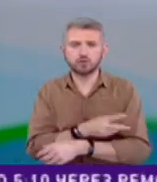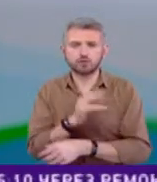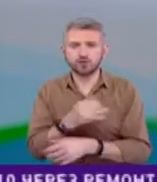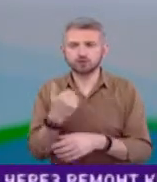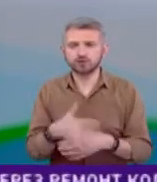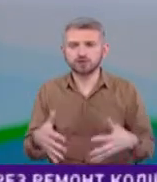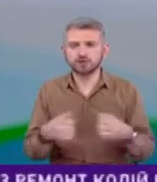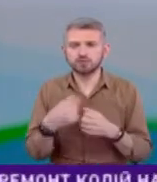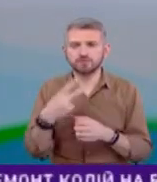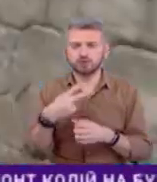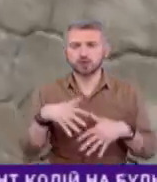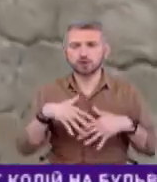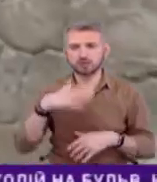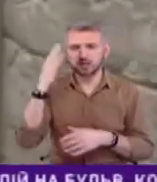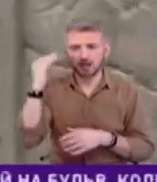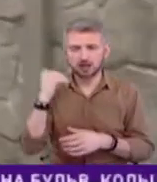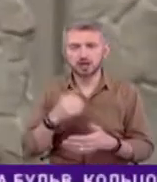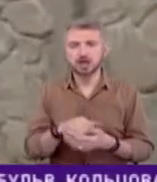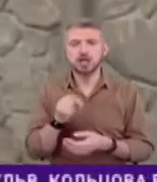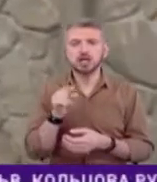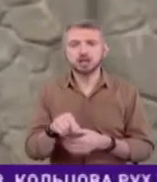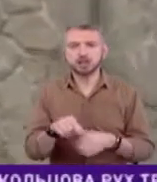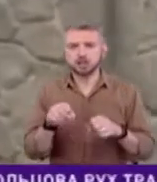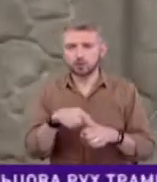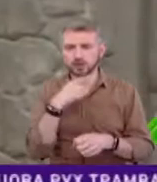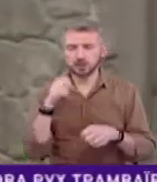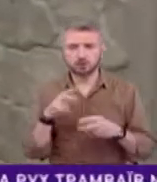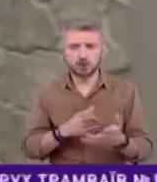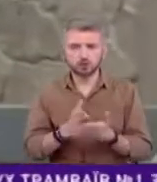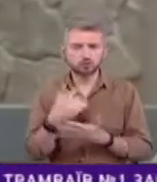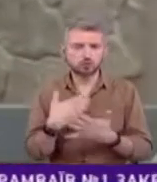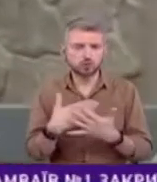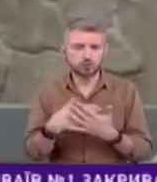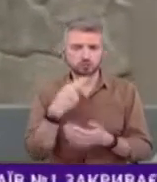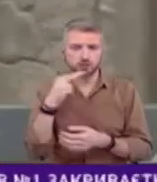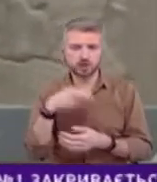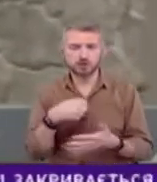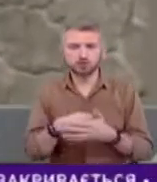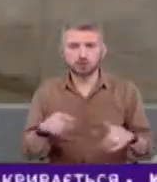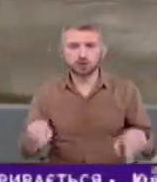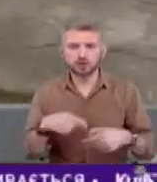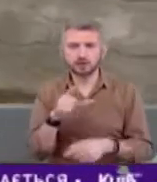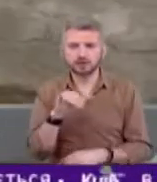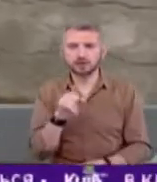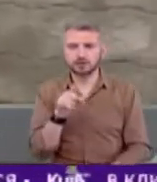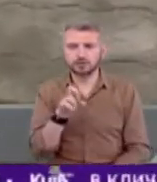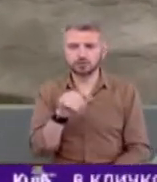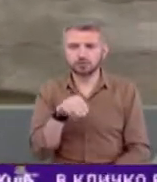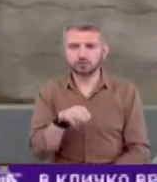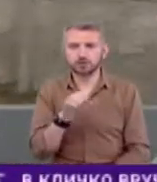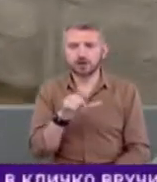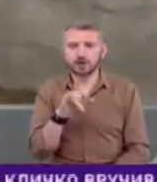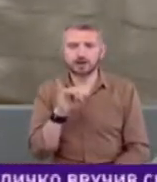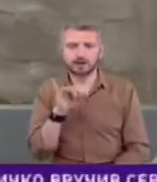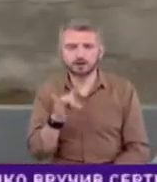затримали 20 кримських татар. Їх російські спецслужби підозрюють у причетності до організації «Хізбут-Тахрір». Про це